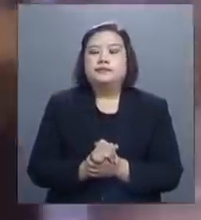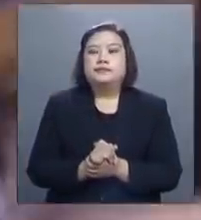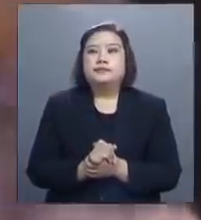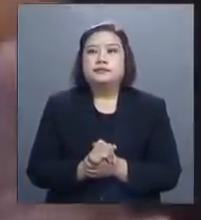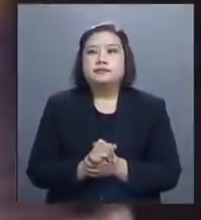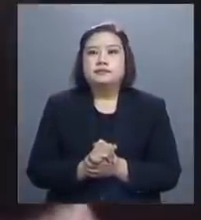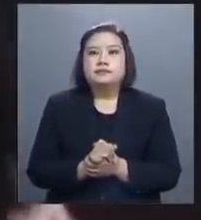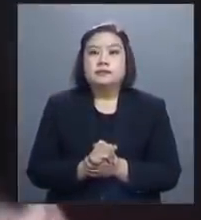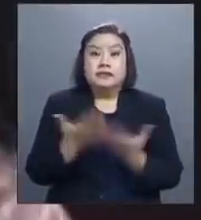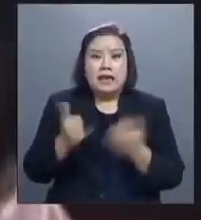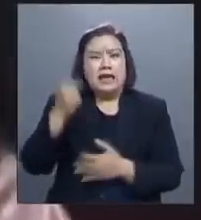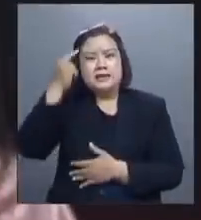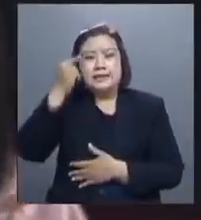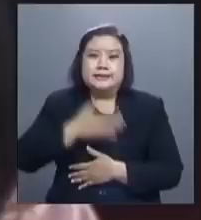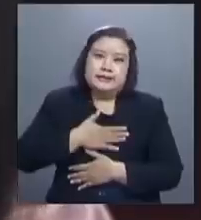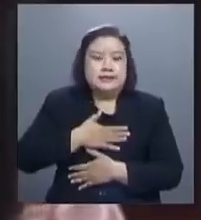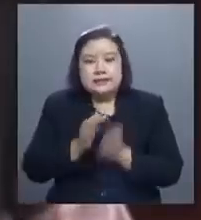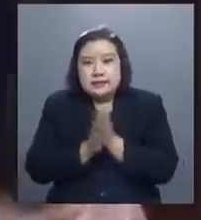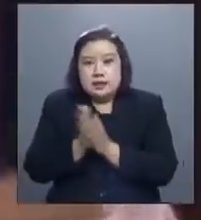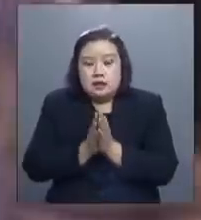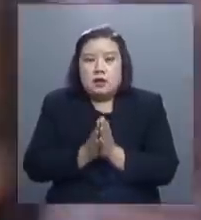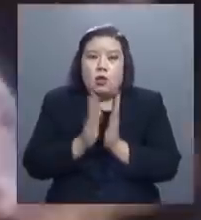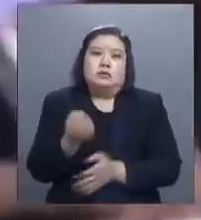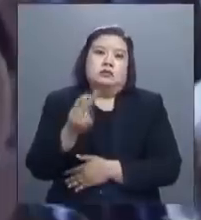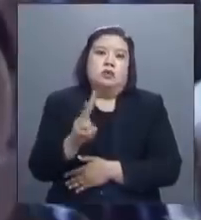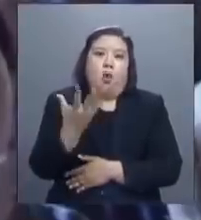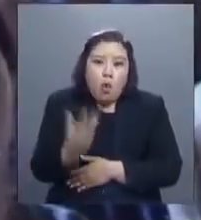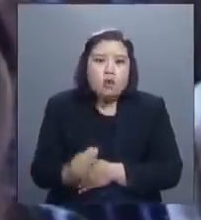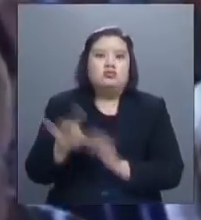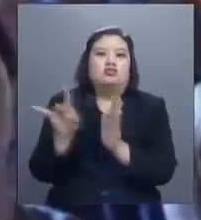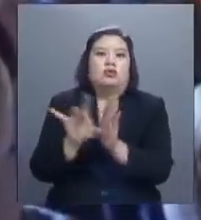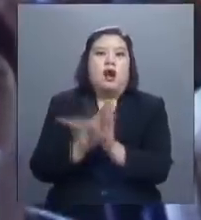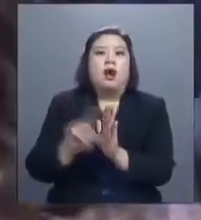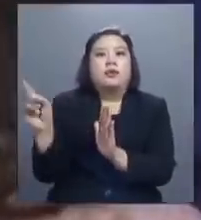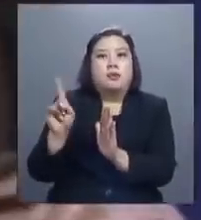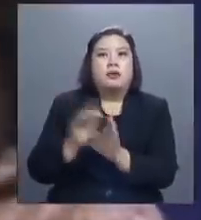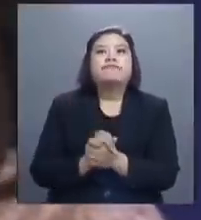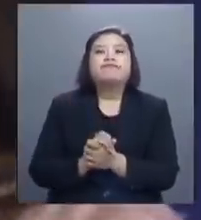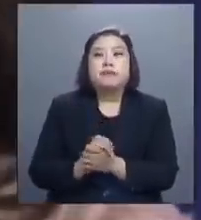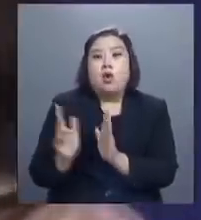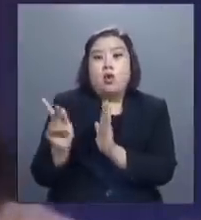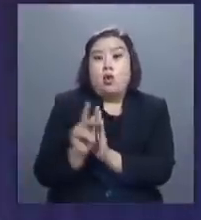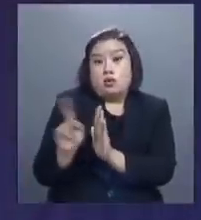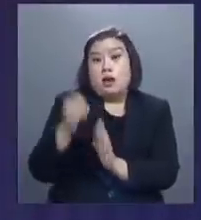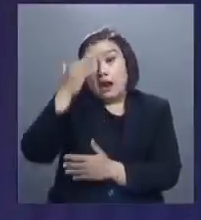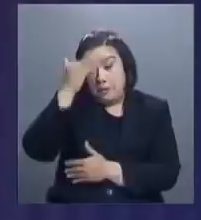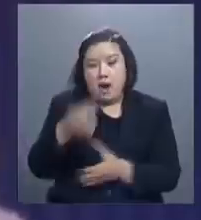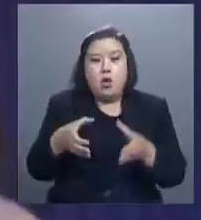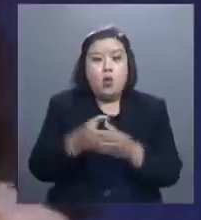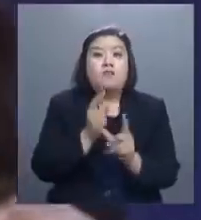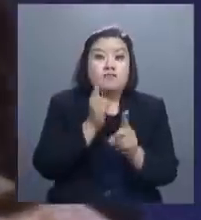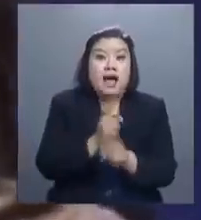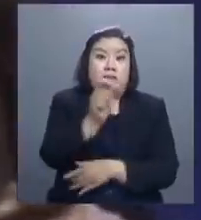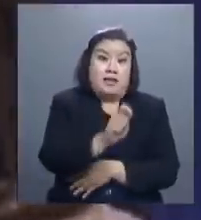Thailand แต่ก็ต้องมาลุ้นหนักในรอบคัดเลือก12คนสุดท้ายเมื่อกติกาการคัดเลือกนางงามแบ่งตามทวีปทั้งหมด5